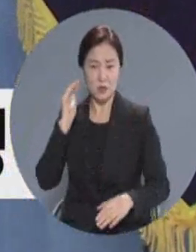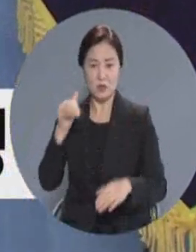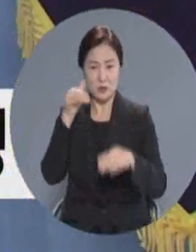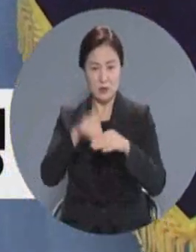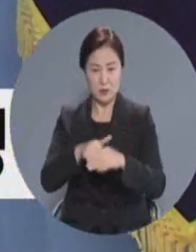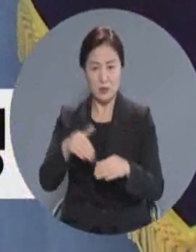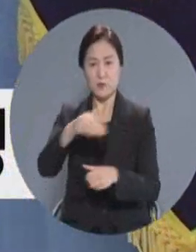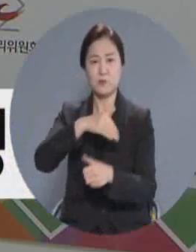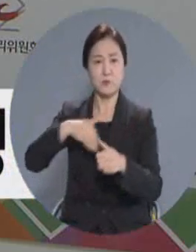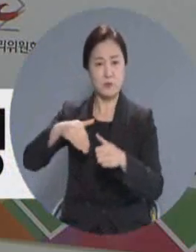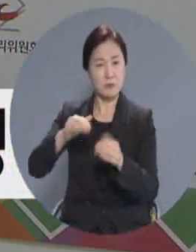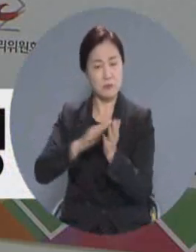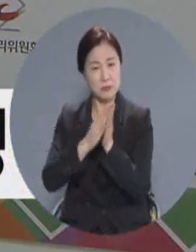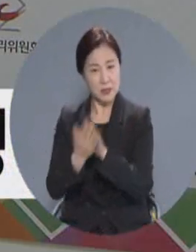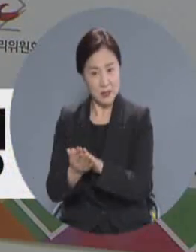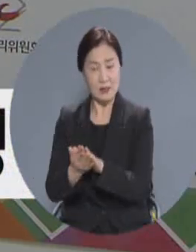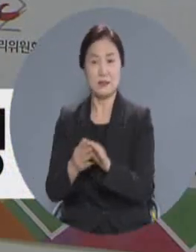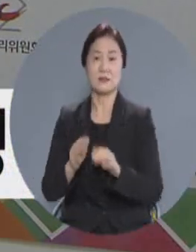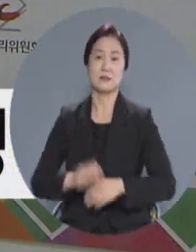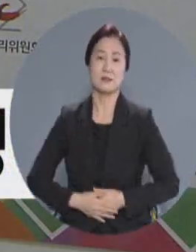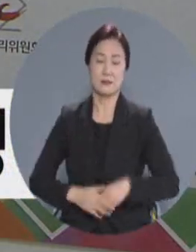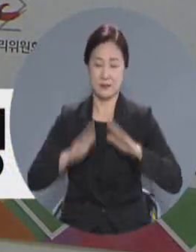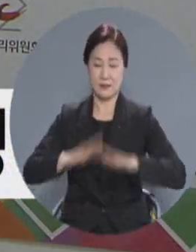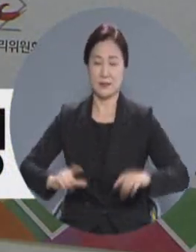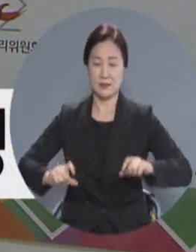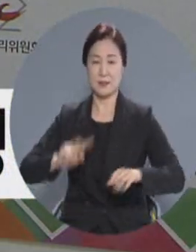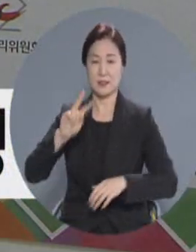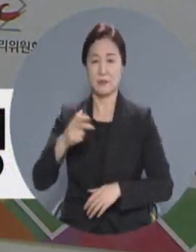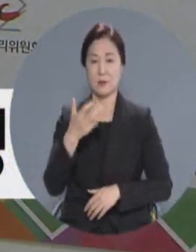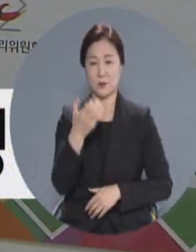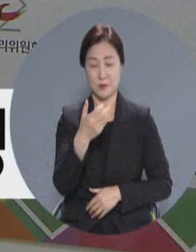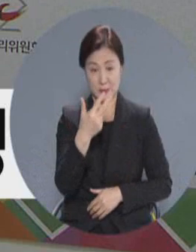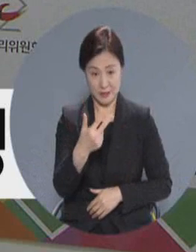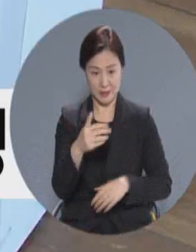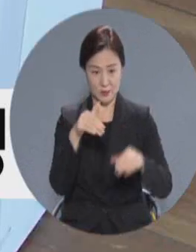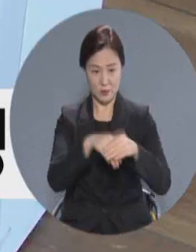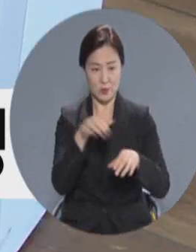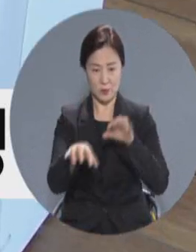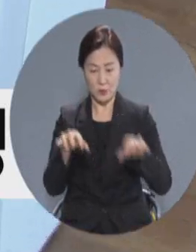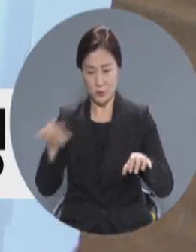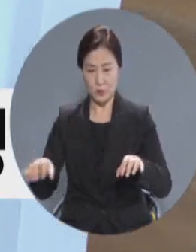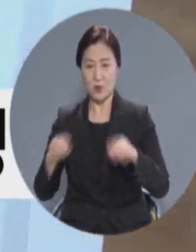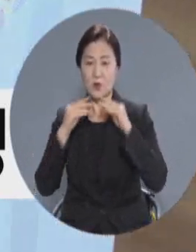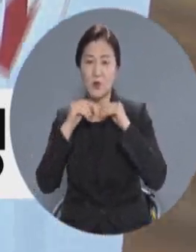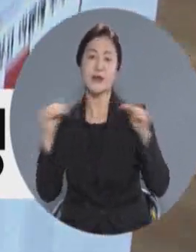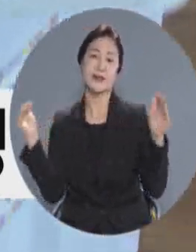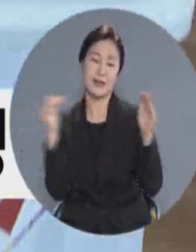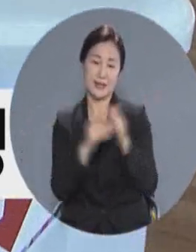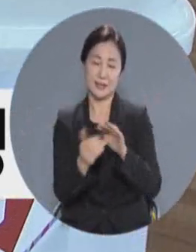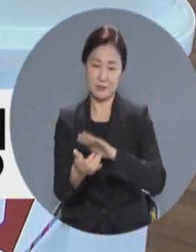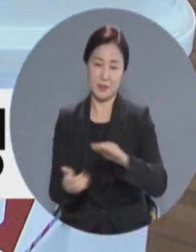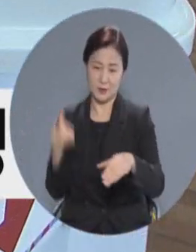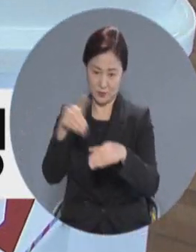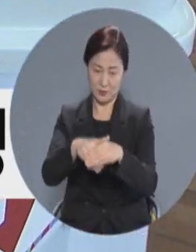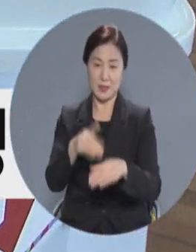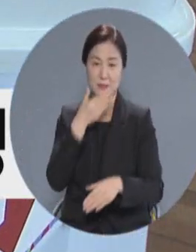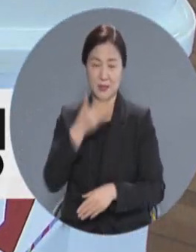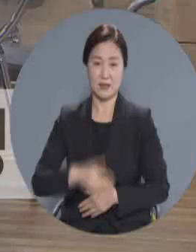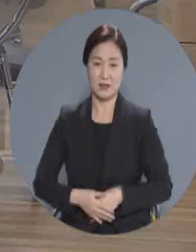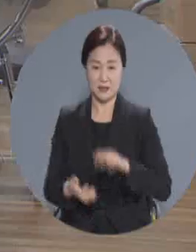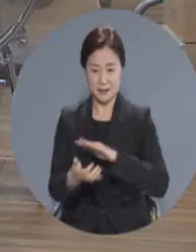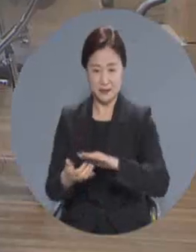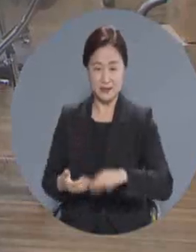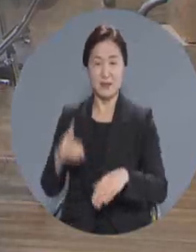변수로 떠오른 가운데 전남 지역 297개 투표소에서도 토요일까지 사전투표가 진행됩니다. 이전 선거